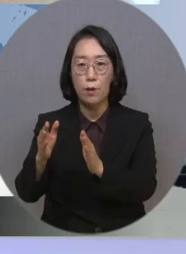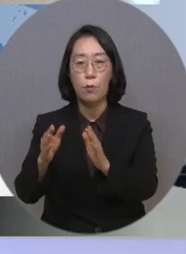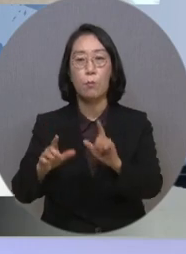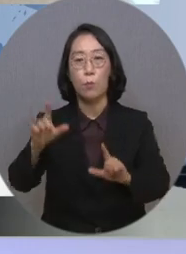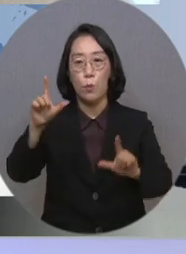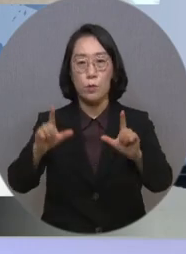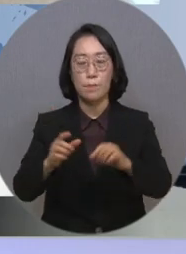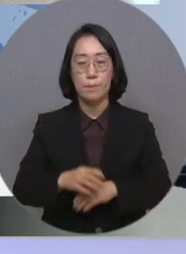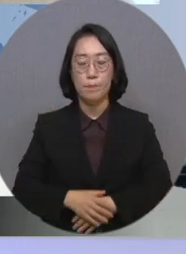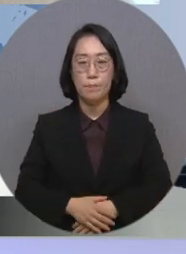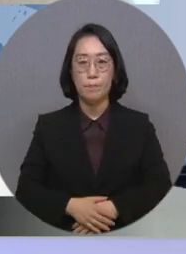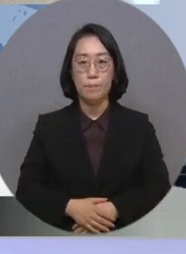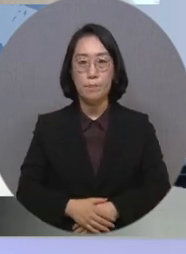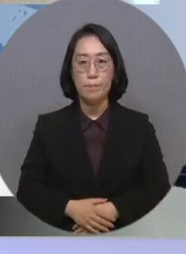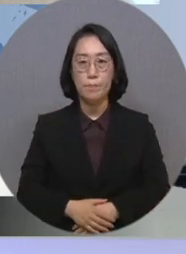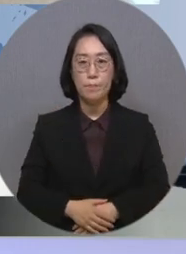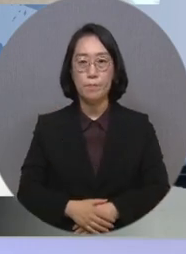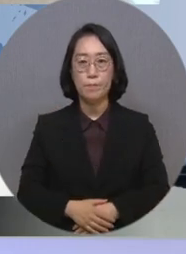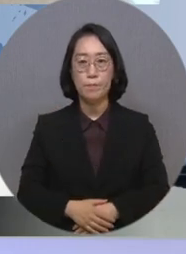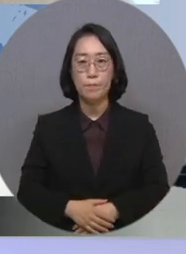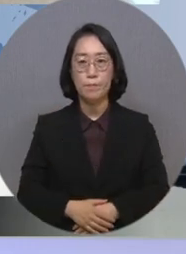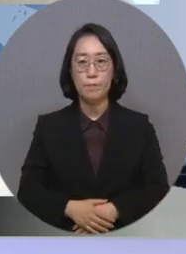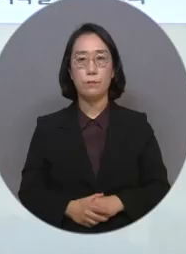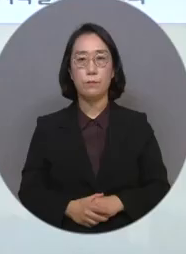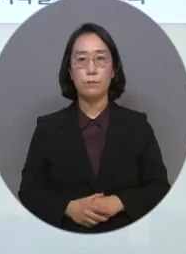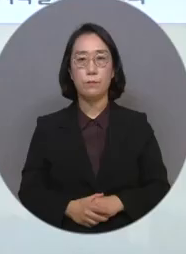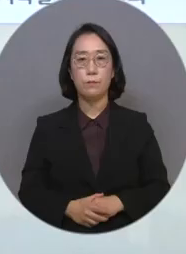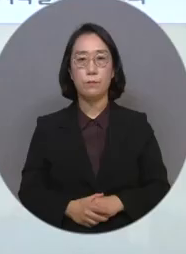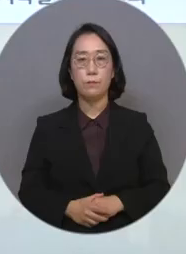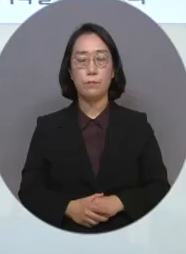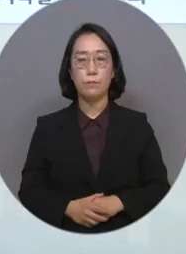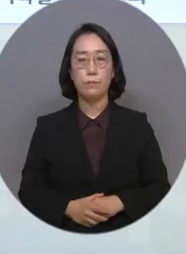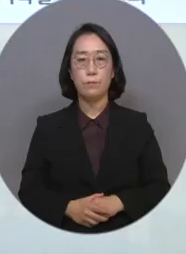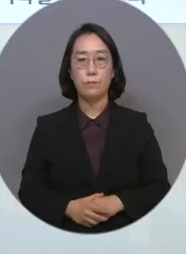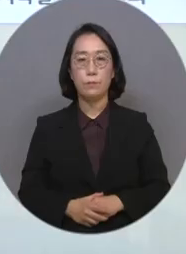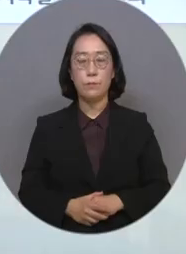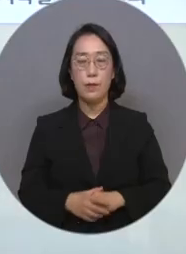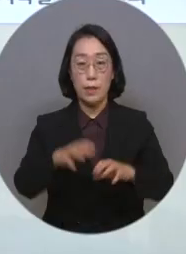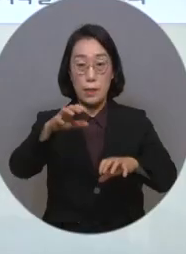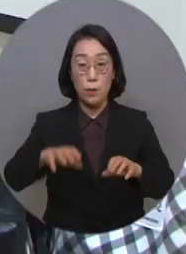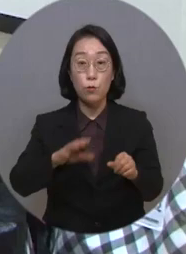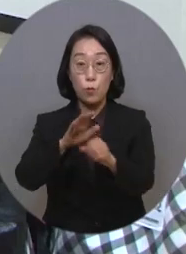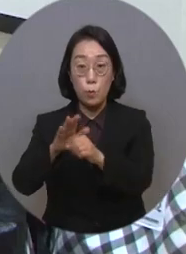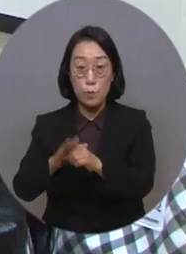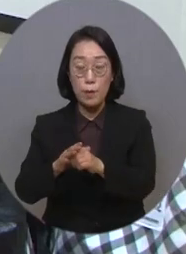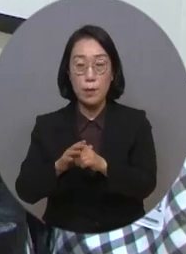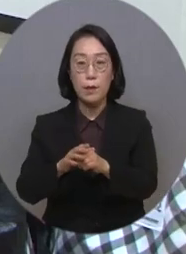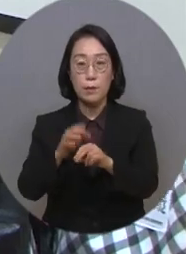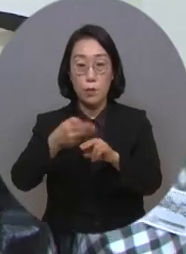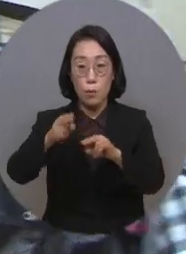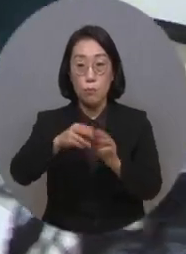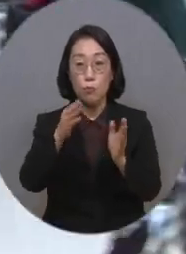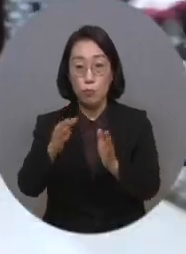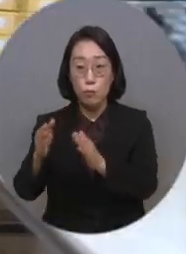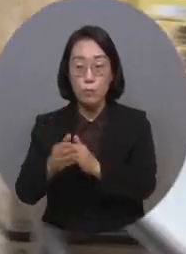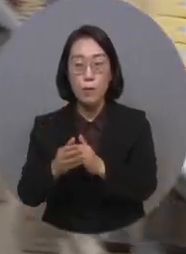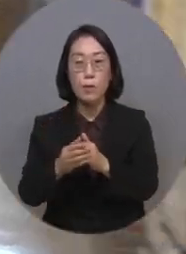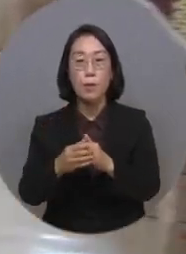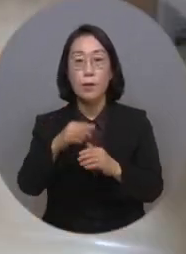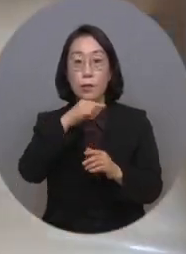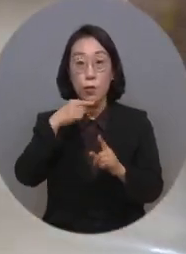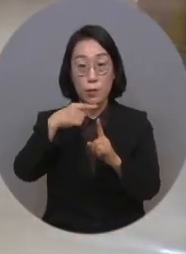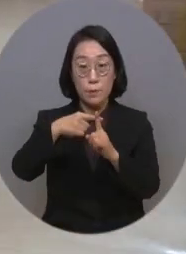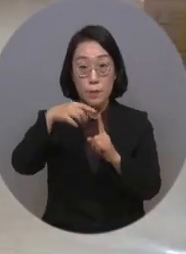마련했습니다. 황병양 기자가 전합니다. 연말 이웃돕기 사랑의 선물 제작이 지난 5일